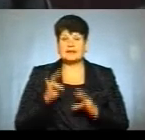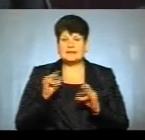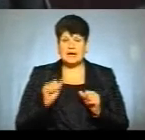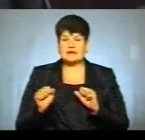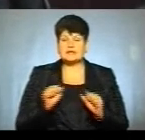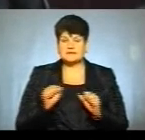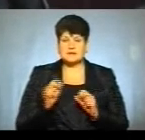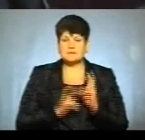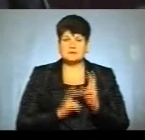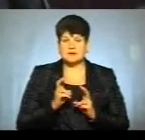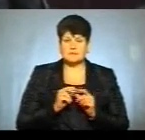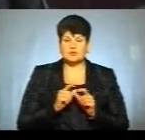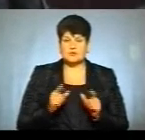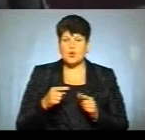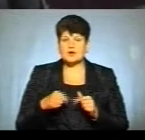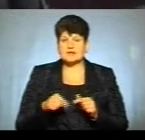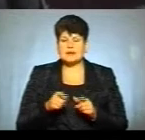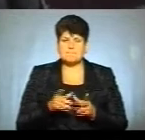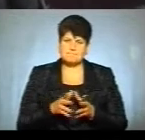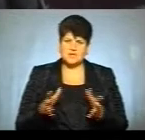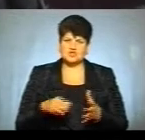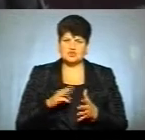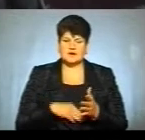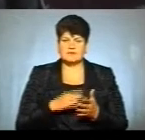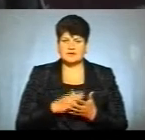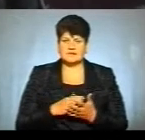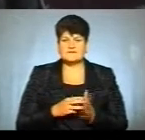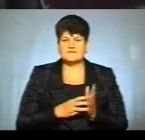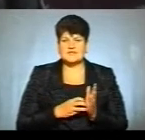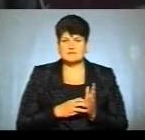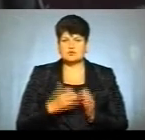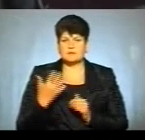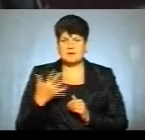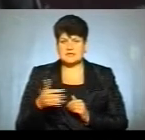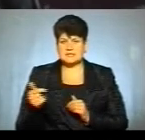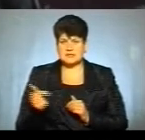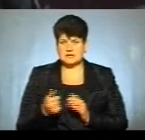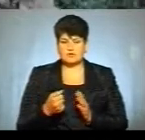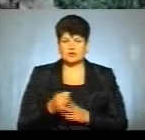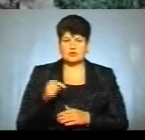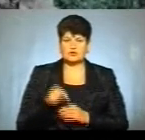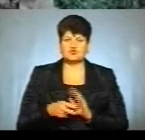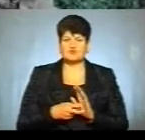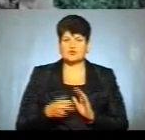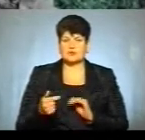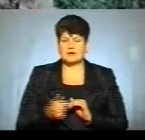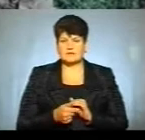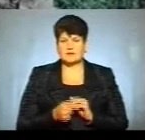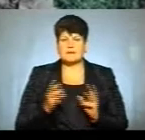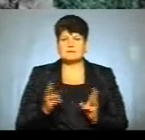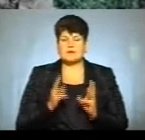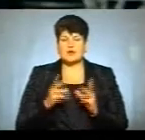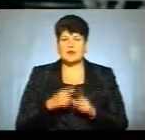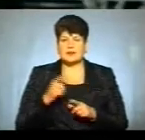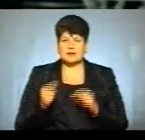керівників підприємств, установ, організацій там більші штрафи передбачені. Там від 850 гривень до 1700 гривень. При спалюванні листя